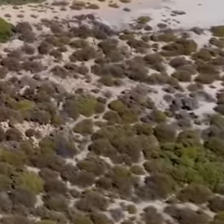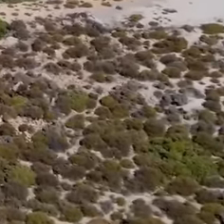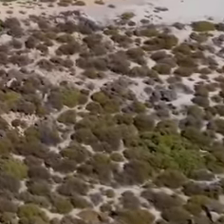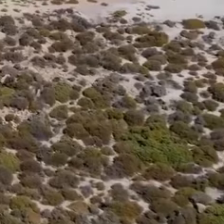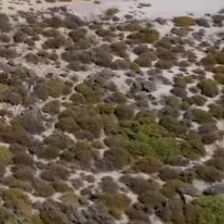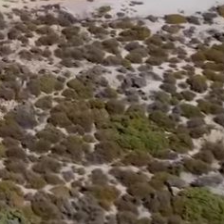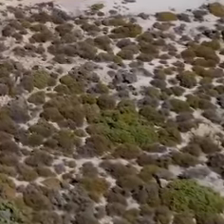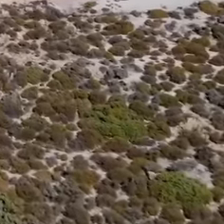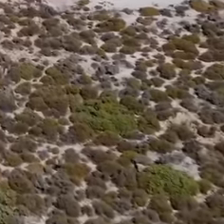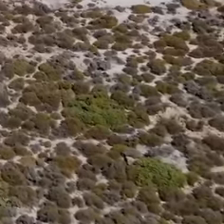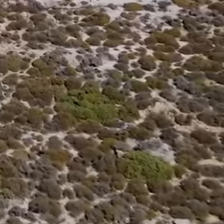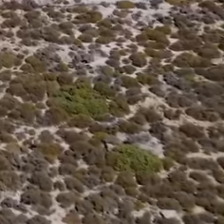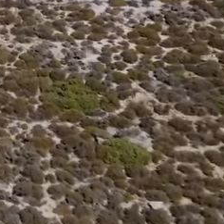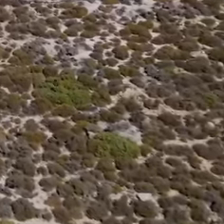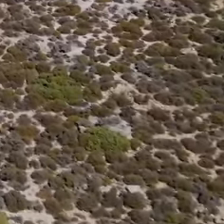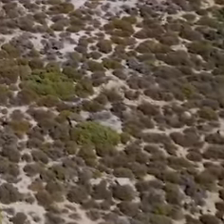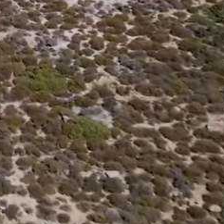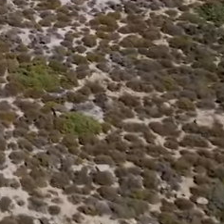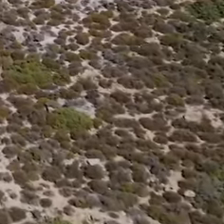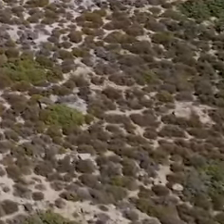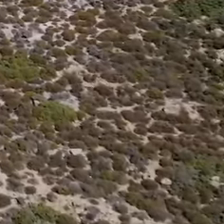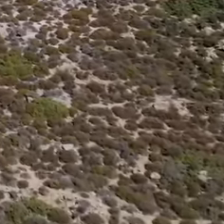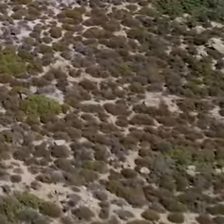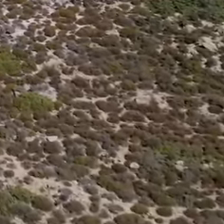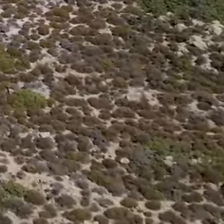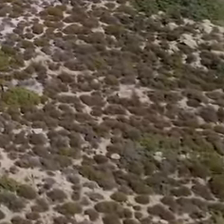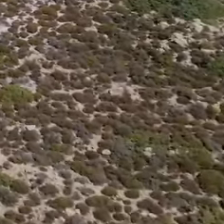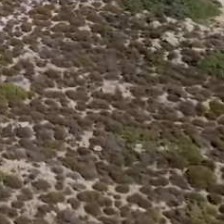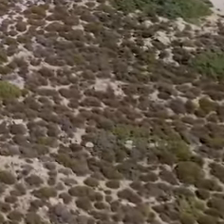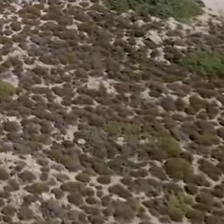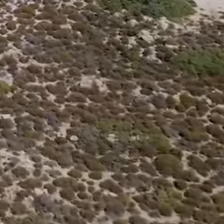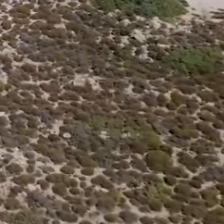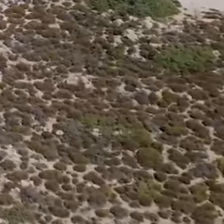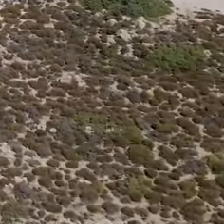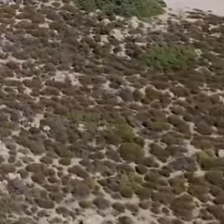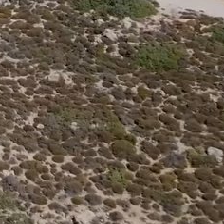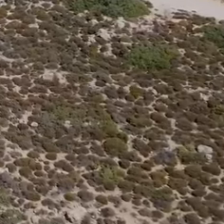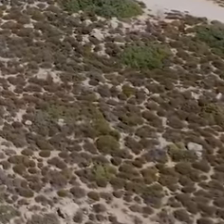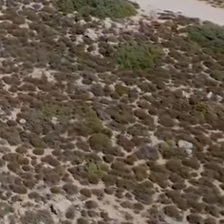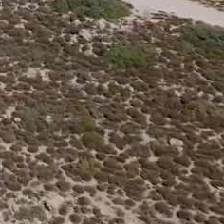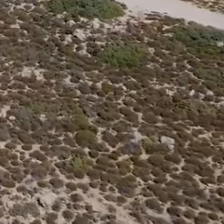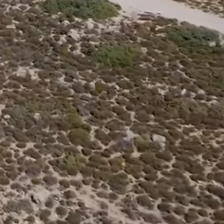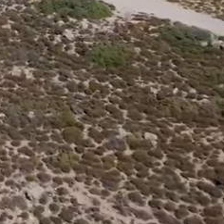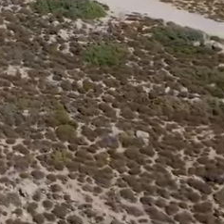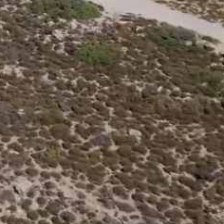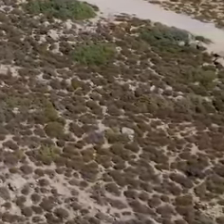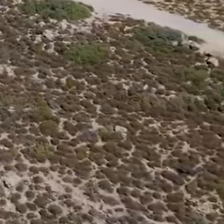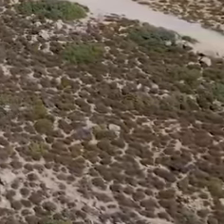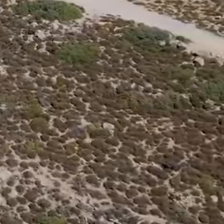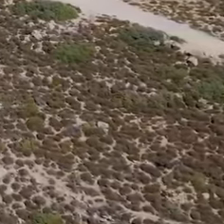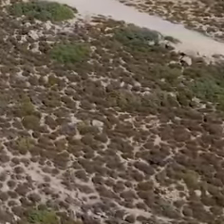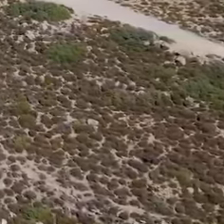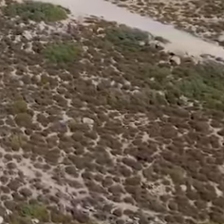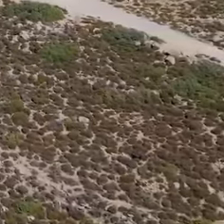человеке, и много великого. Как, о том, какой он может быть небожитель, живущий на небе, и какой может быть враг,